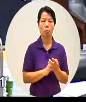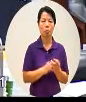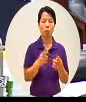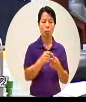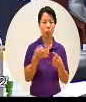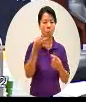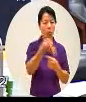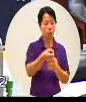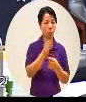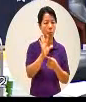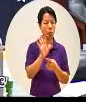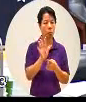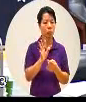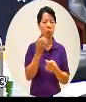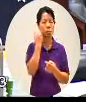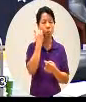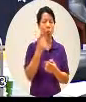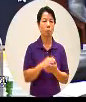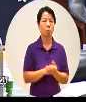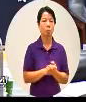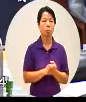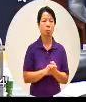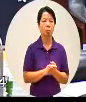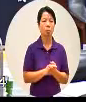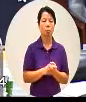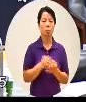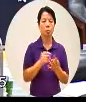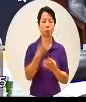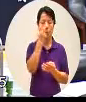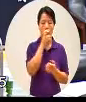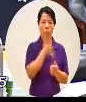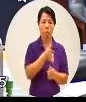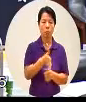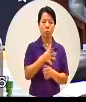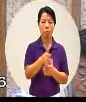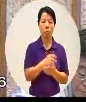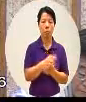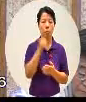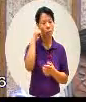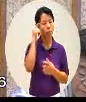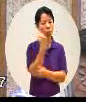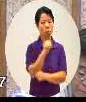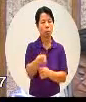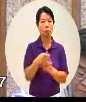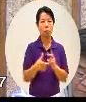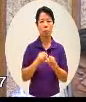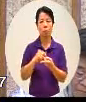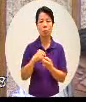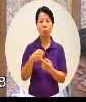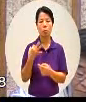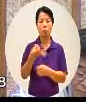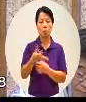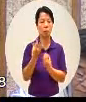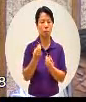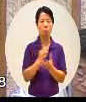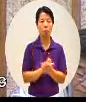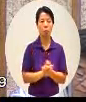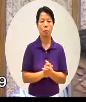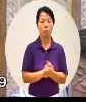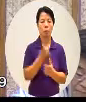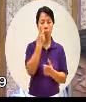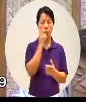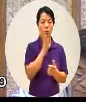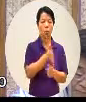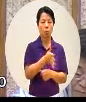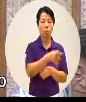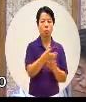职的顾问是什么人？ 是是，他这个顾问的定义哈、跟刚那无几职的 没关系的，不管他是不是顾问嘛，有领